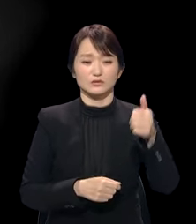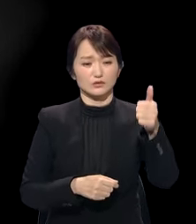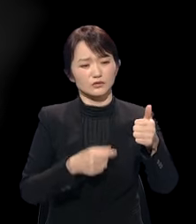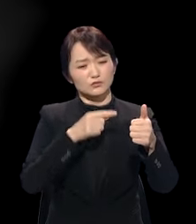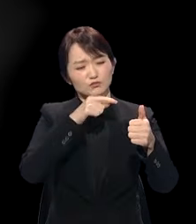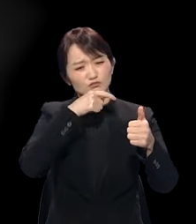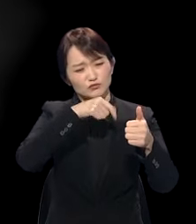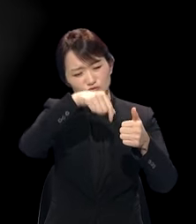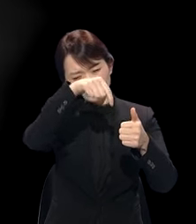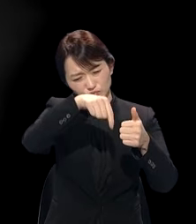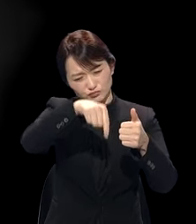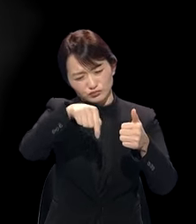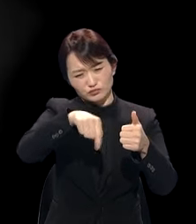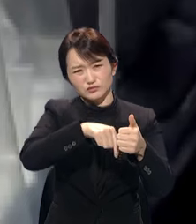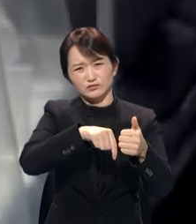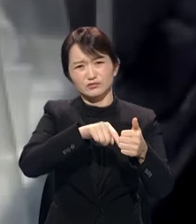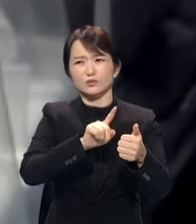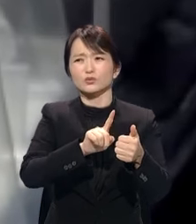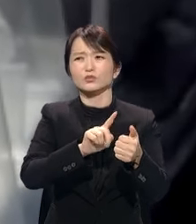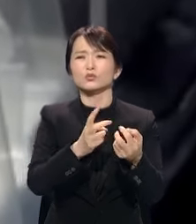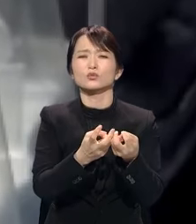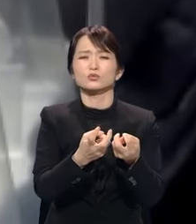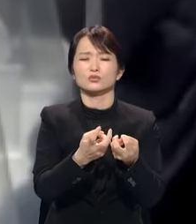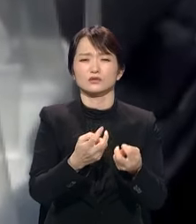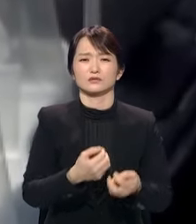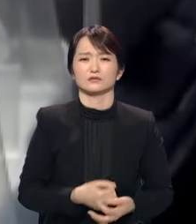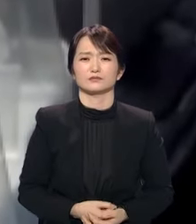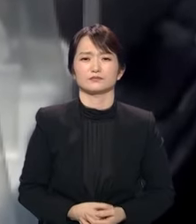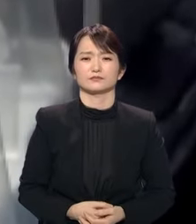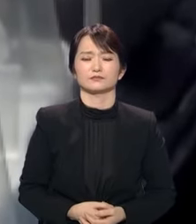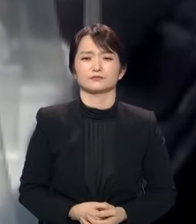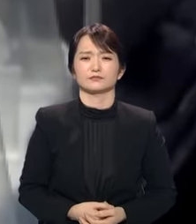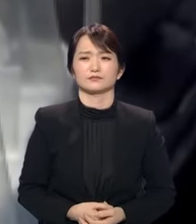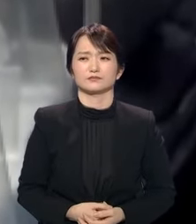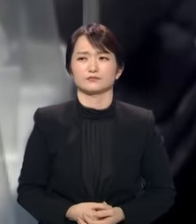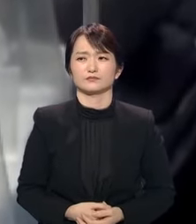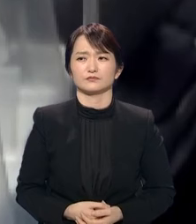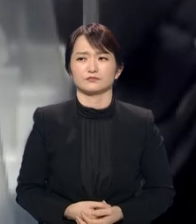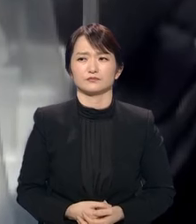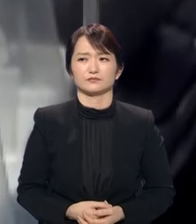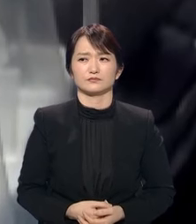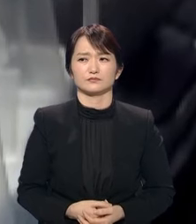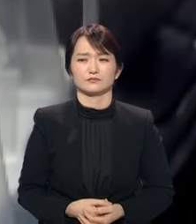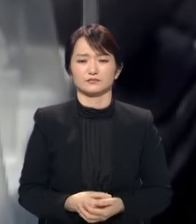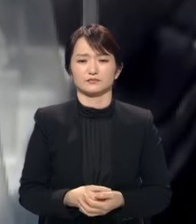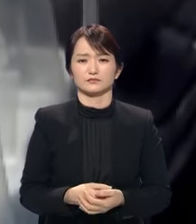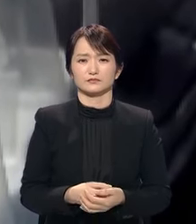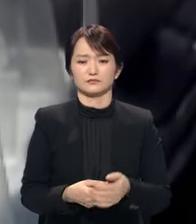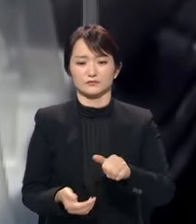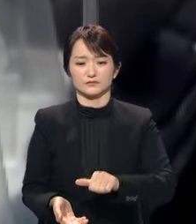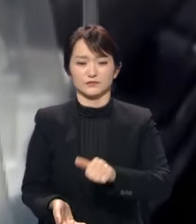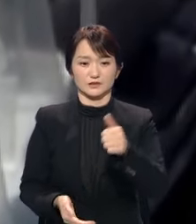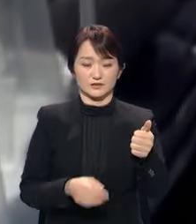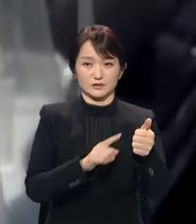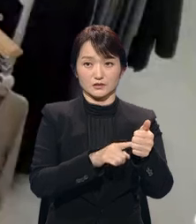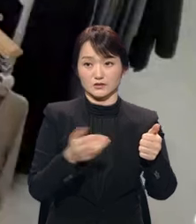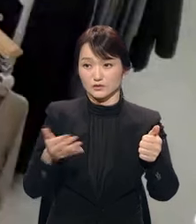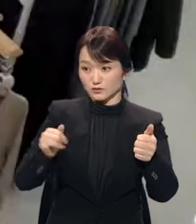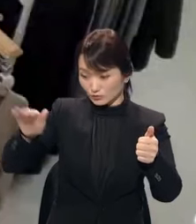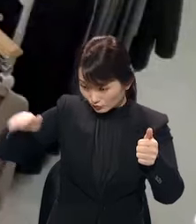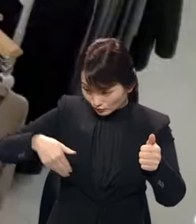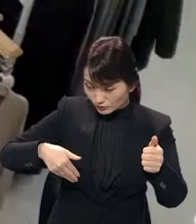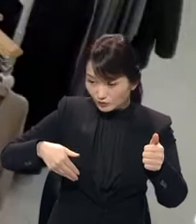축축 엉망이 됐습니다. 저거 세탁하려면 어째 저거. 자, 일단, 저 마네킹을 세워두고 직원을 불러서